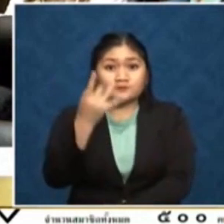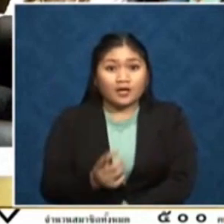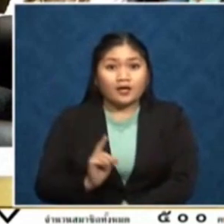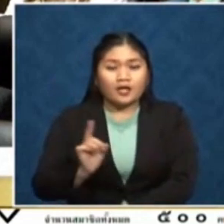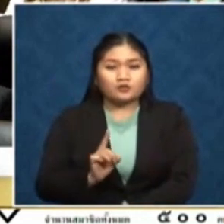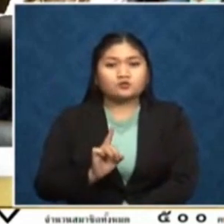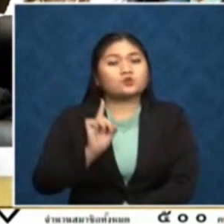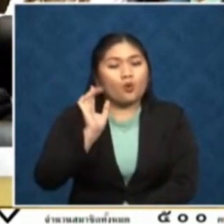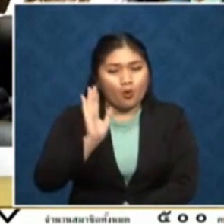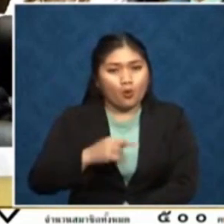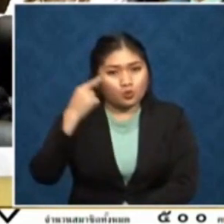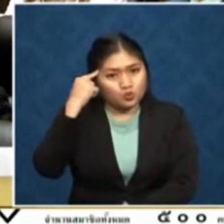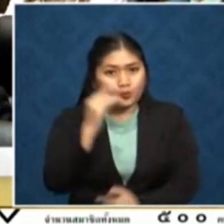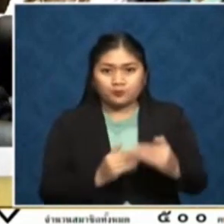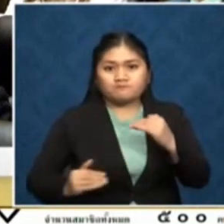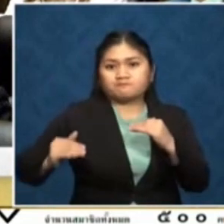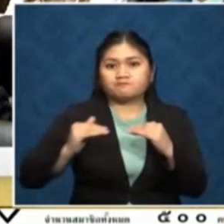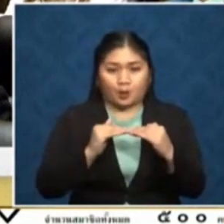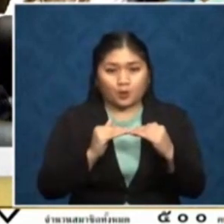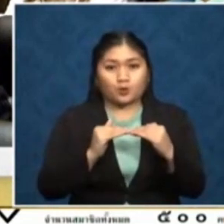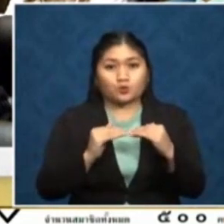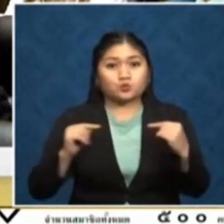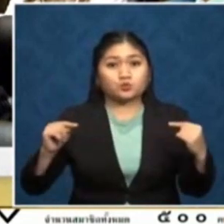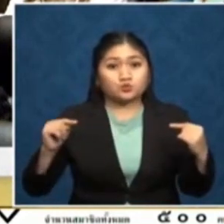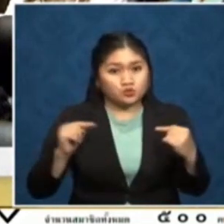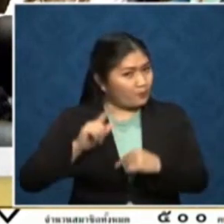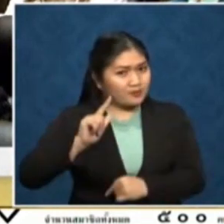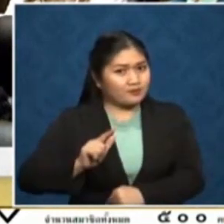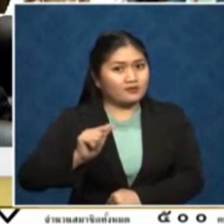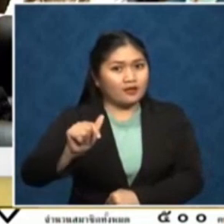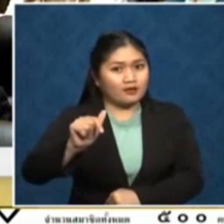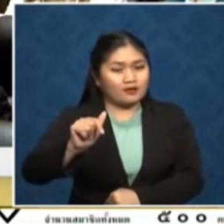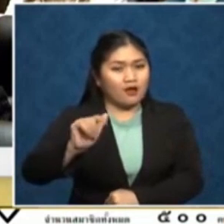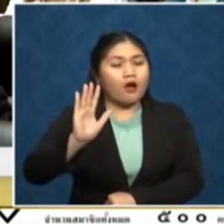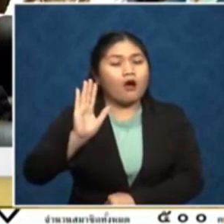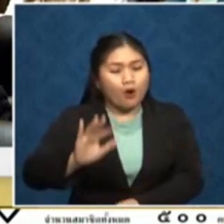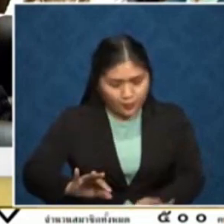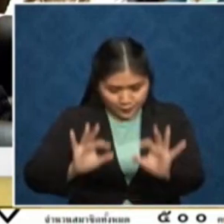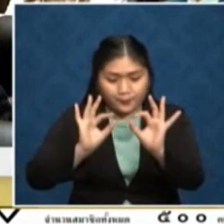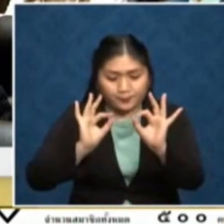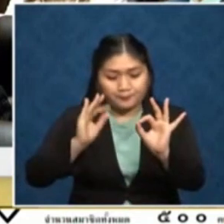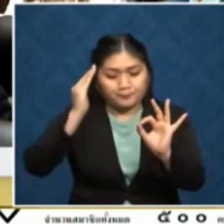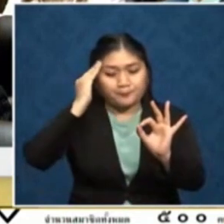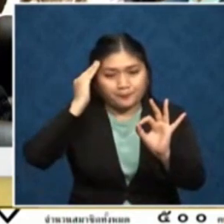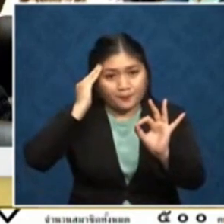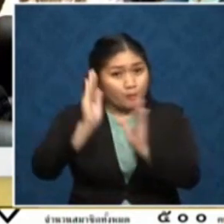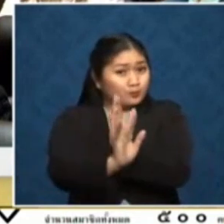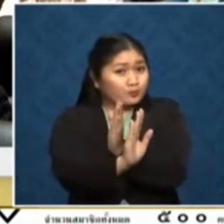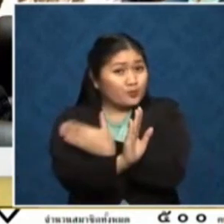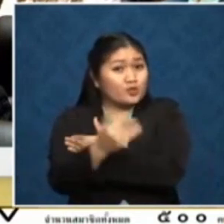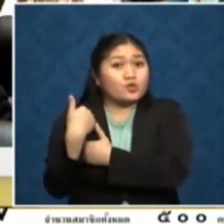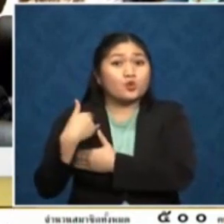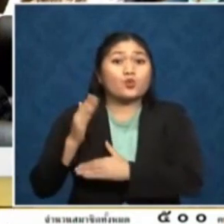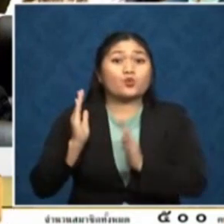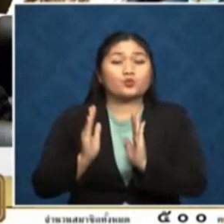าสิ่งที่เหมือนกันอย่างเดียวเลยครับท่านประธานที่เห็นตรงกันแน่นอนนะครับก็คือหลักการที่เราเห็นความเท่าเทียมทางเพศ